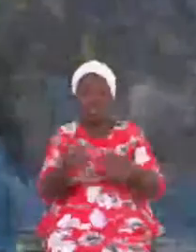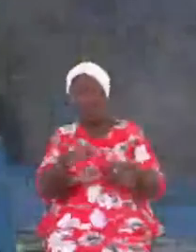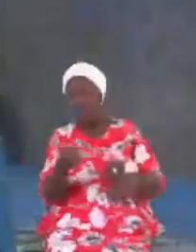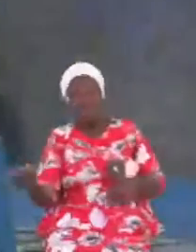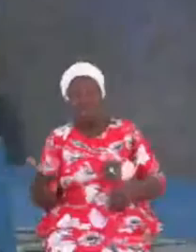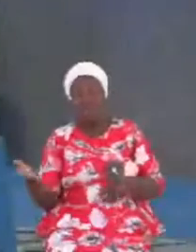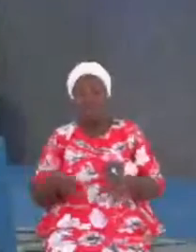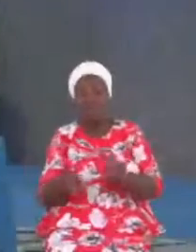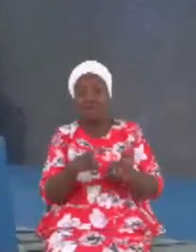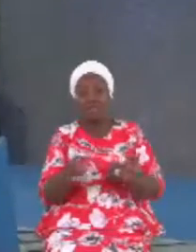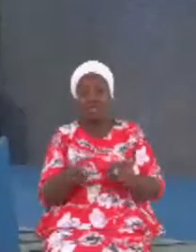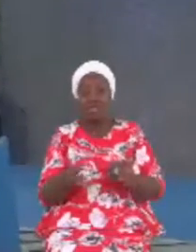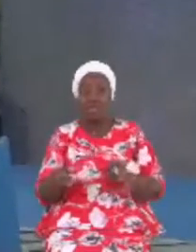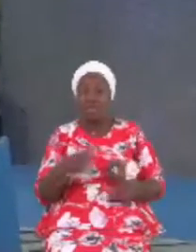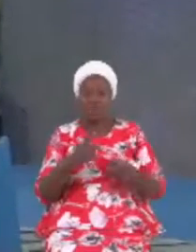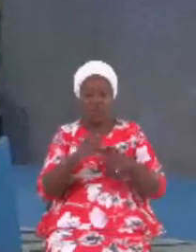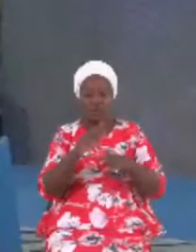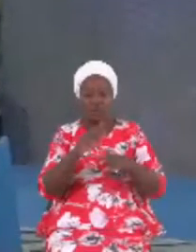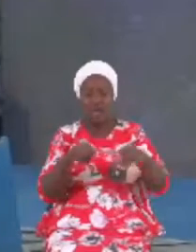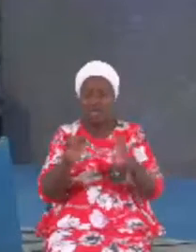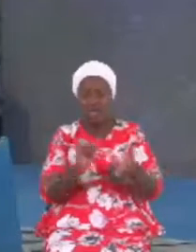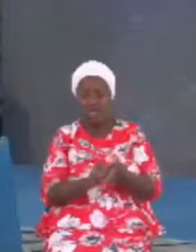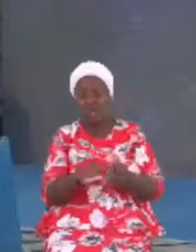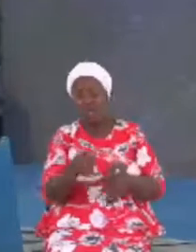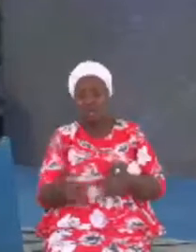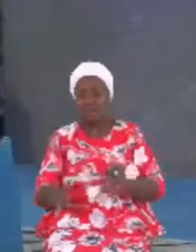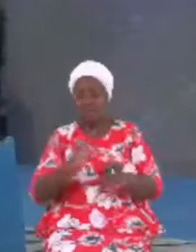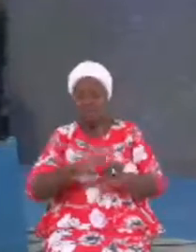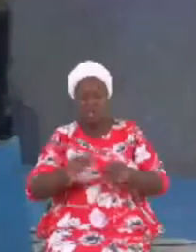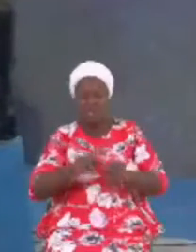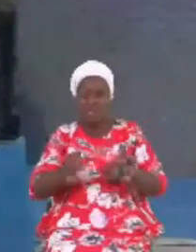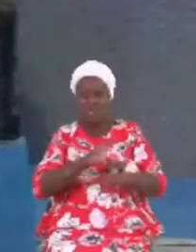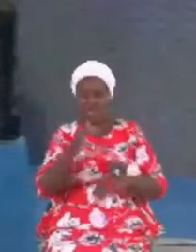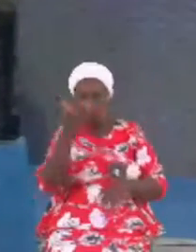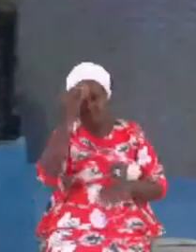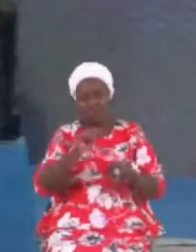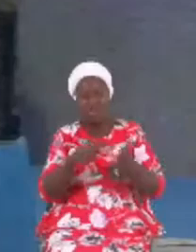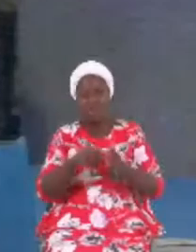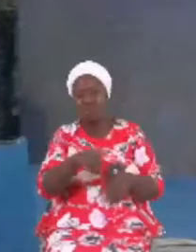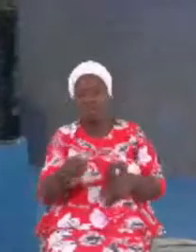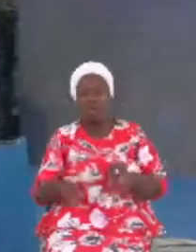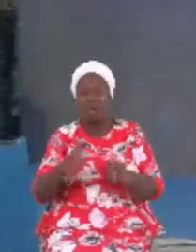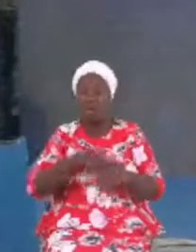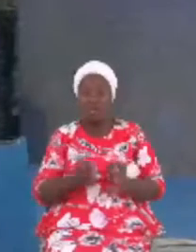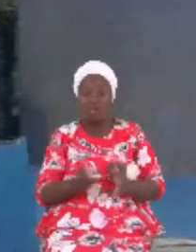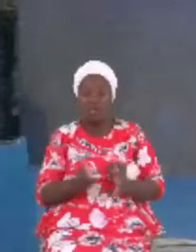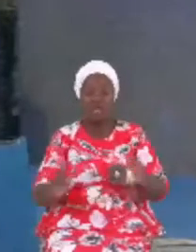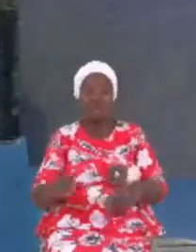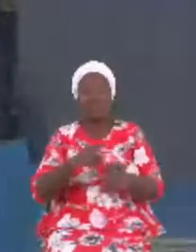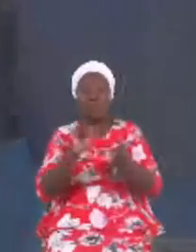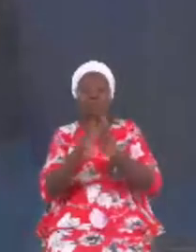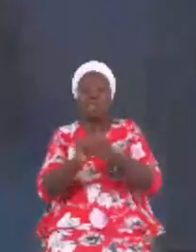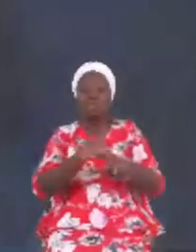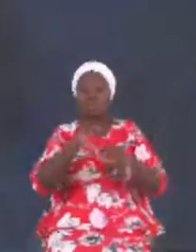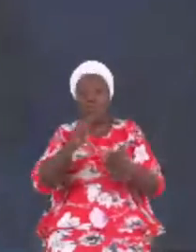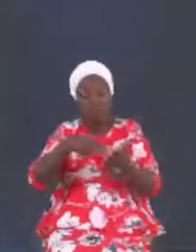ils marchent également sur ce chemin-là. Ils ne connaissent pas ce chemin-là. Et généralement, ceux qui ne lisent pas la Bible, ceux qui lisent la